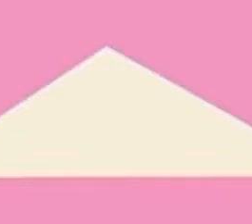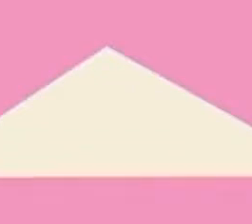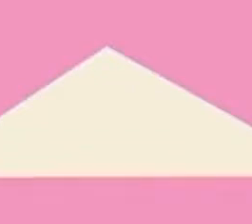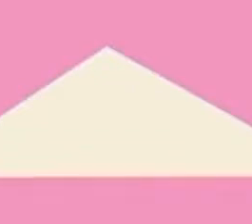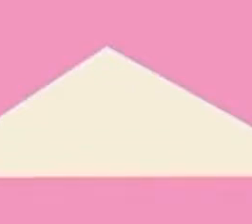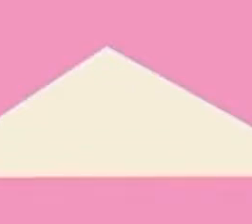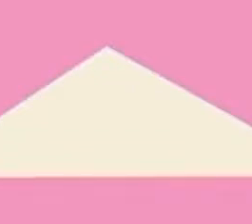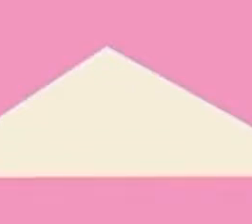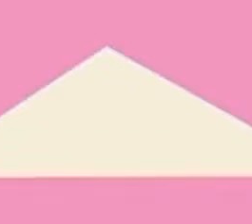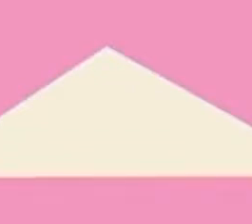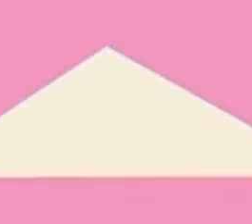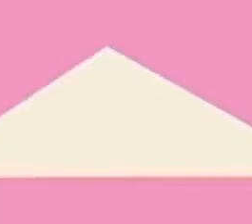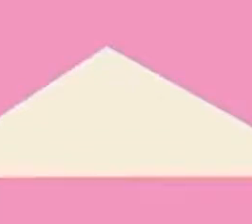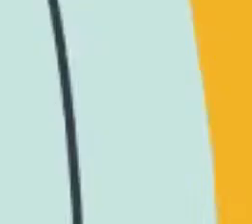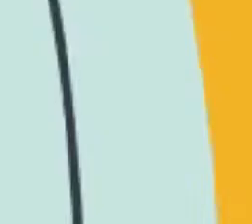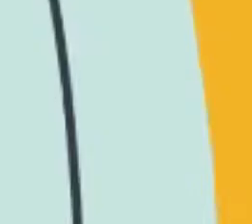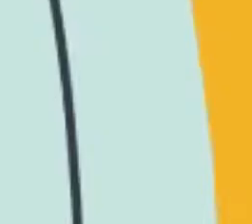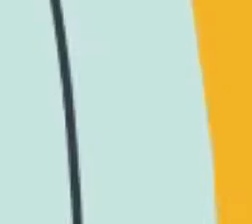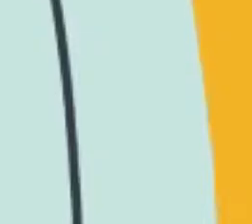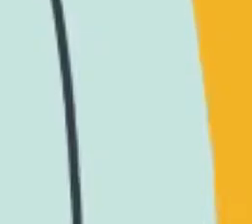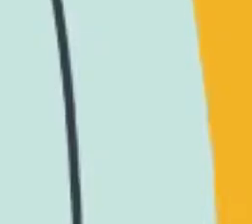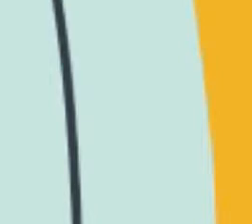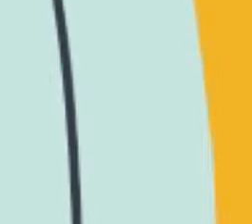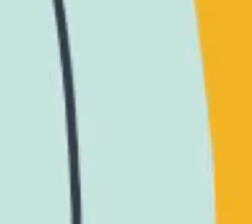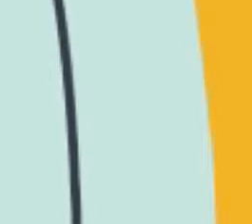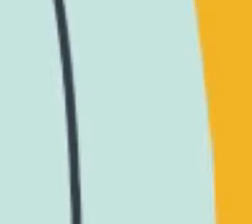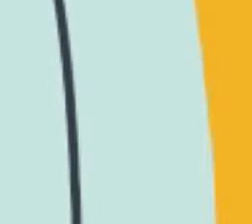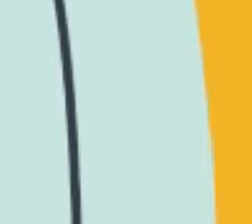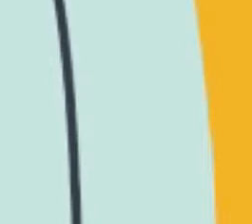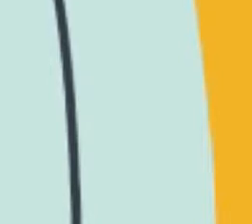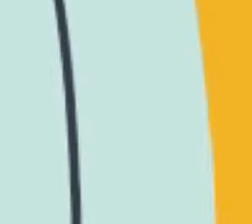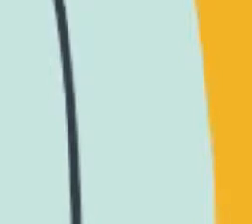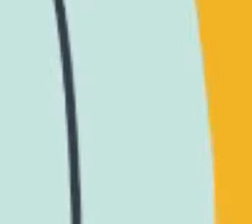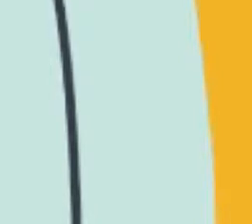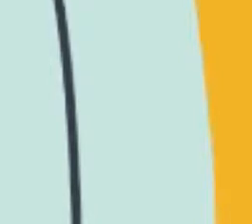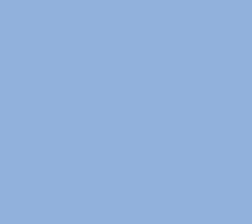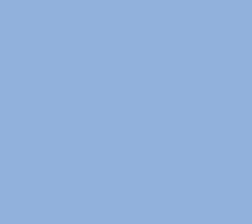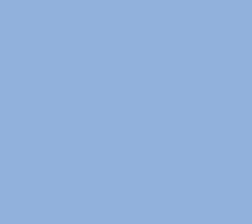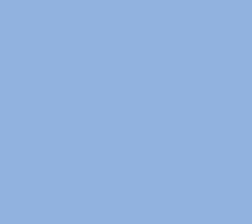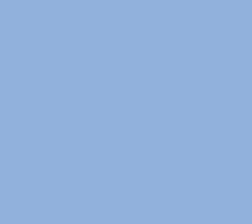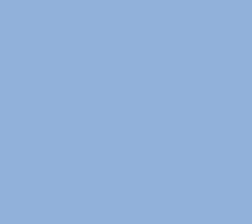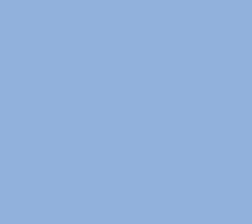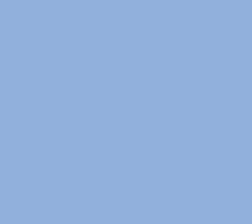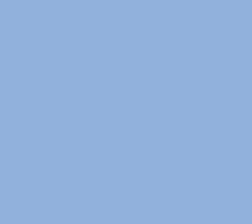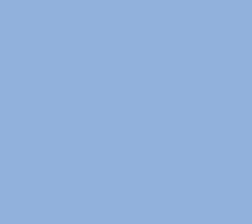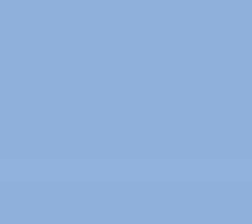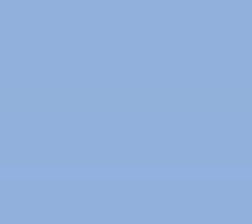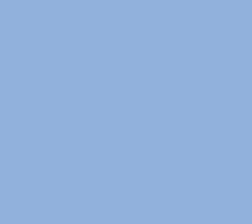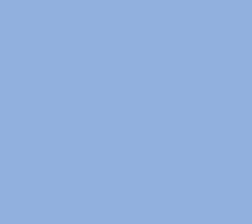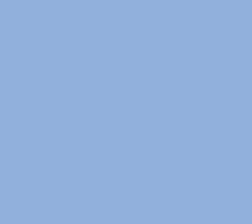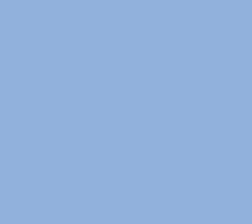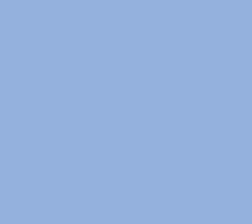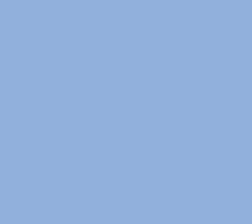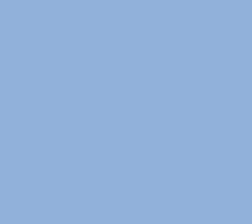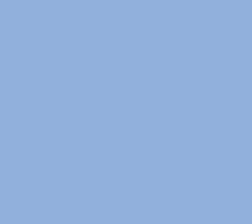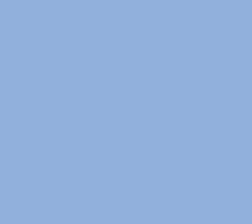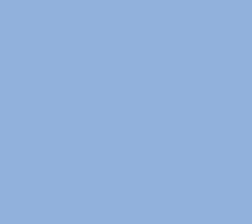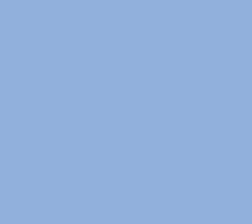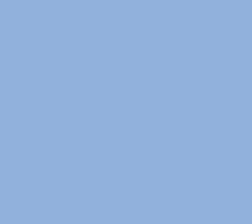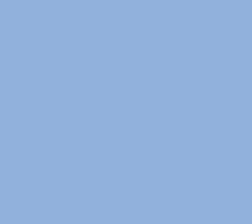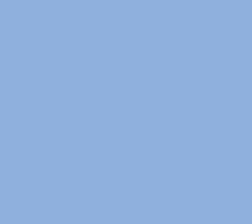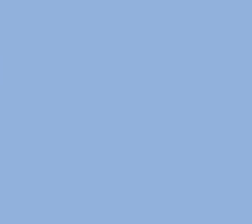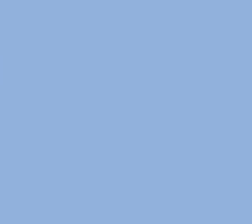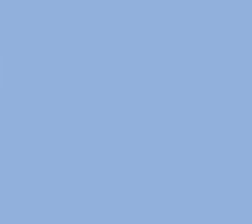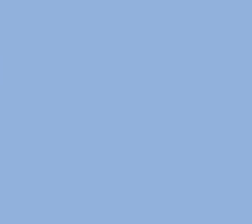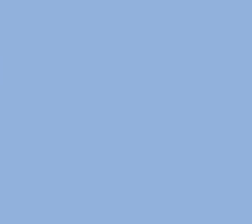pua, mdomo au macho. Ili kusaidia kuzuia kuenea kwa virusi hivi, sote tunahitajika kufanya mambo matano. 1. Fuata hatua